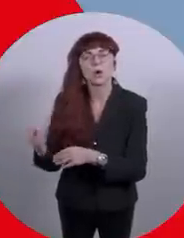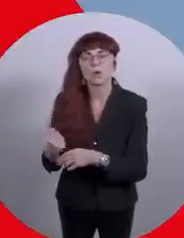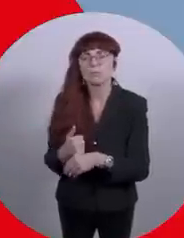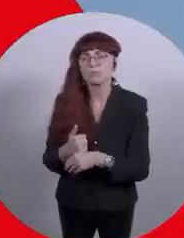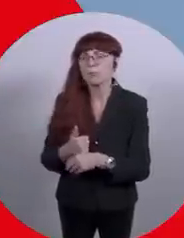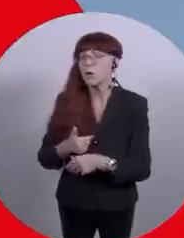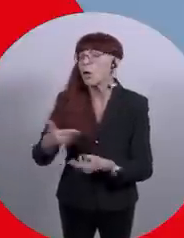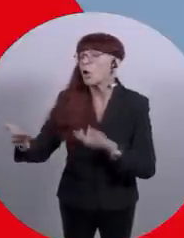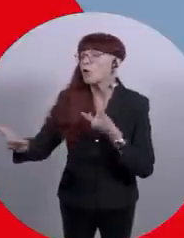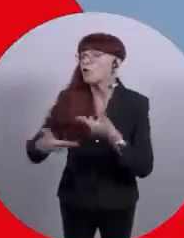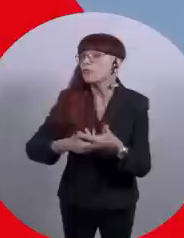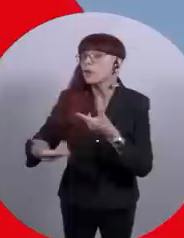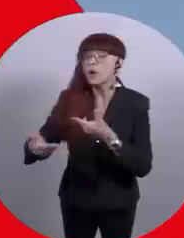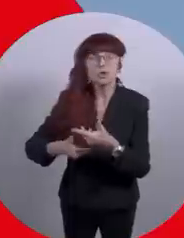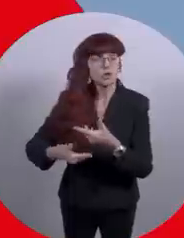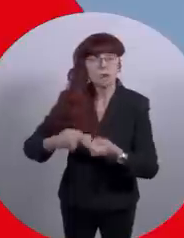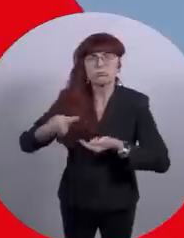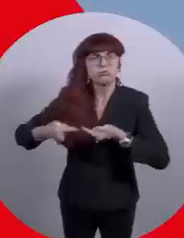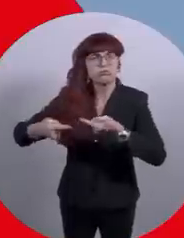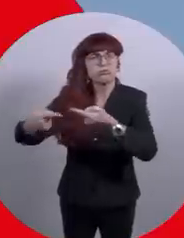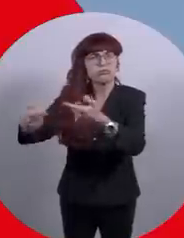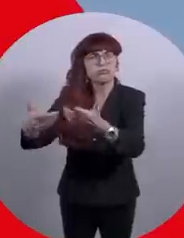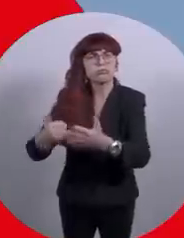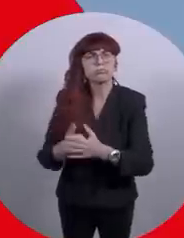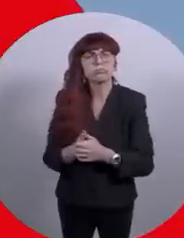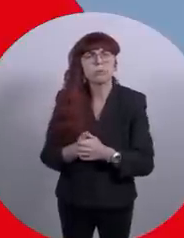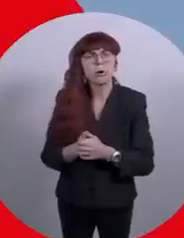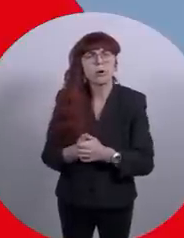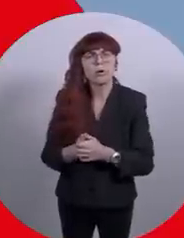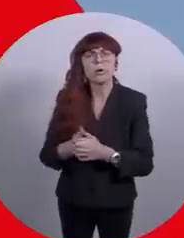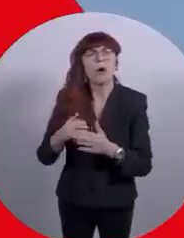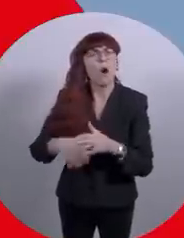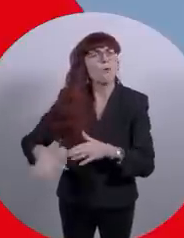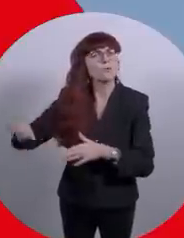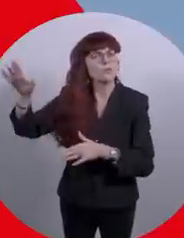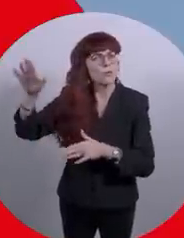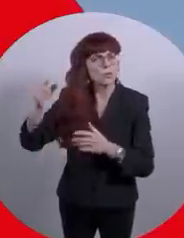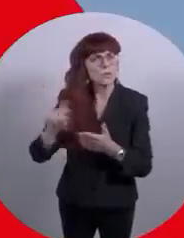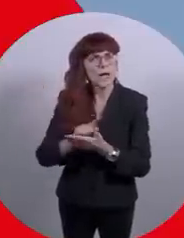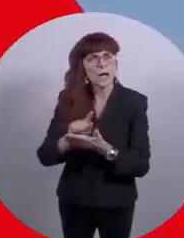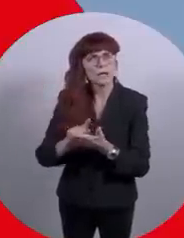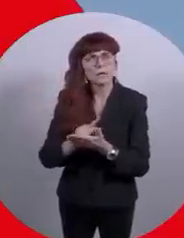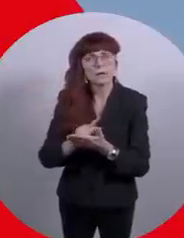hat gebumst das waren die Jahre des Aufschwungs und heutzutage